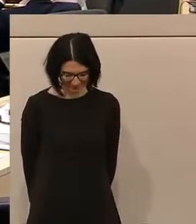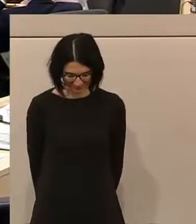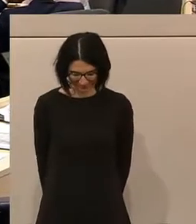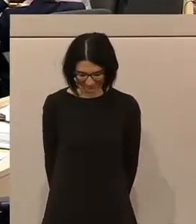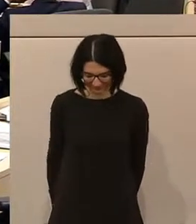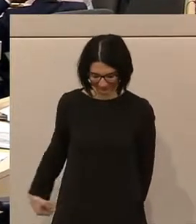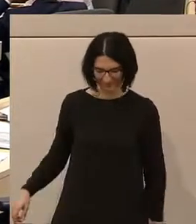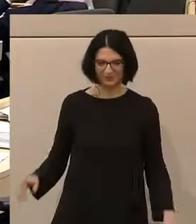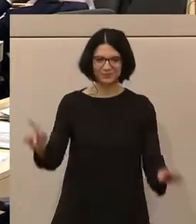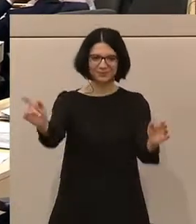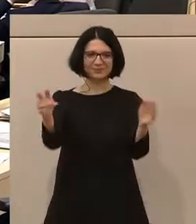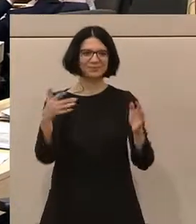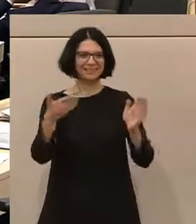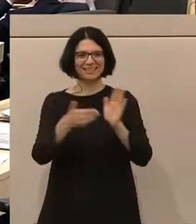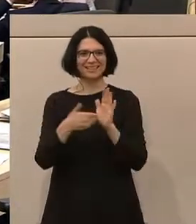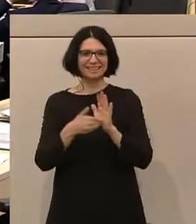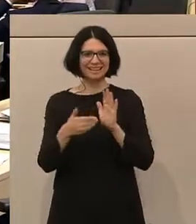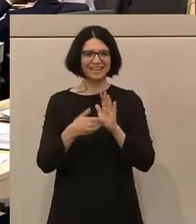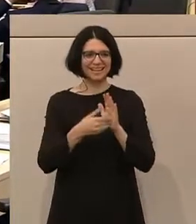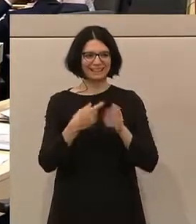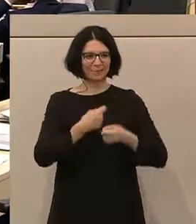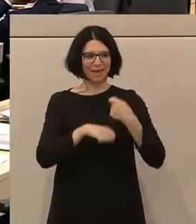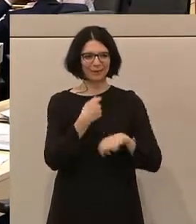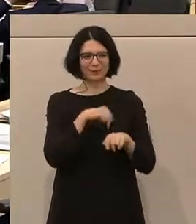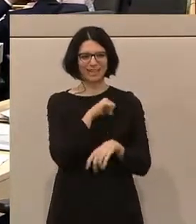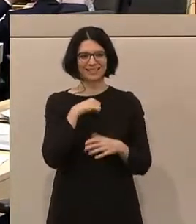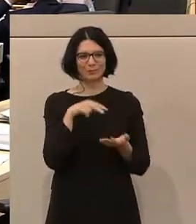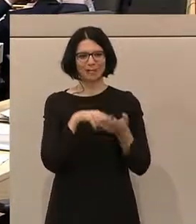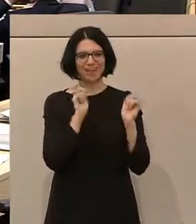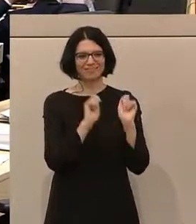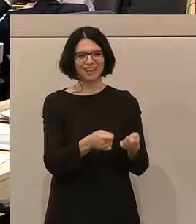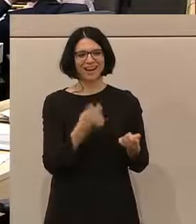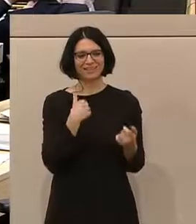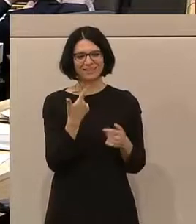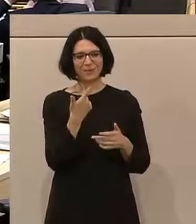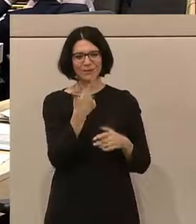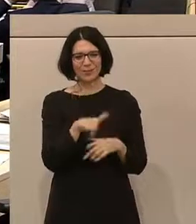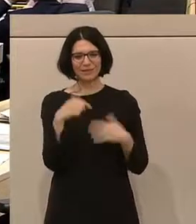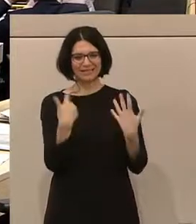verängstigt und verunsichert, Lehrende stünden unter Druck und vermissten Planungssicherheit. Antrags